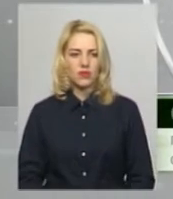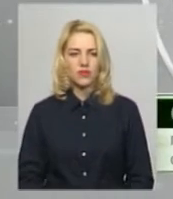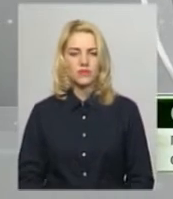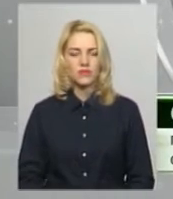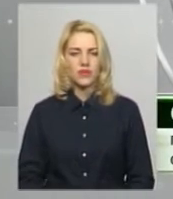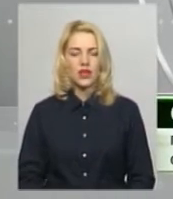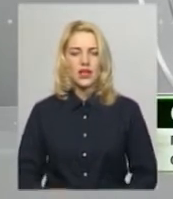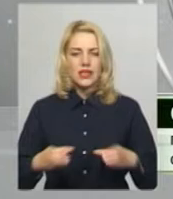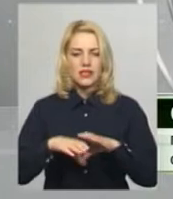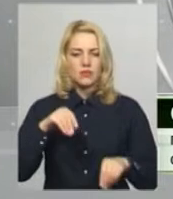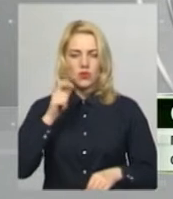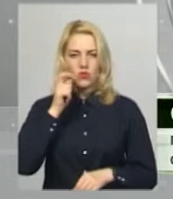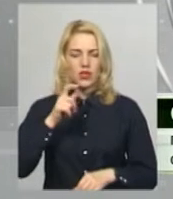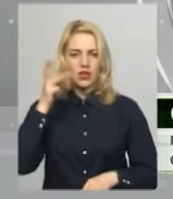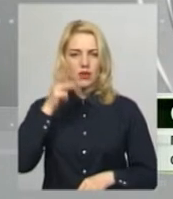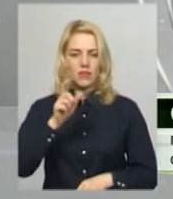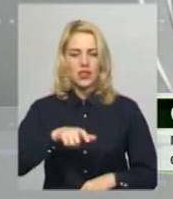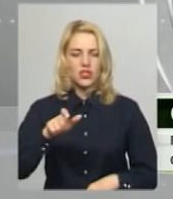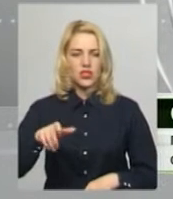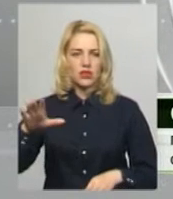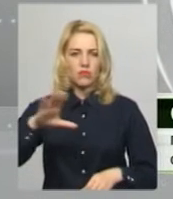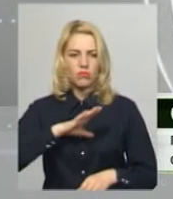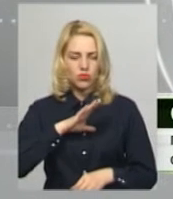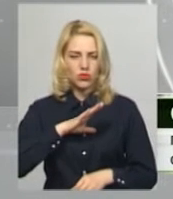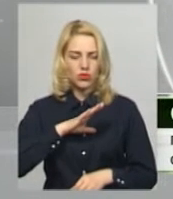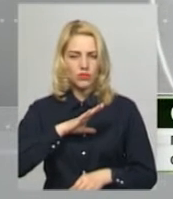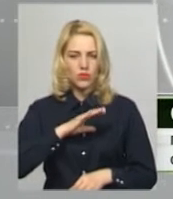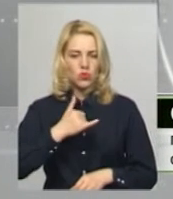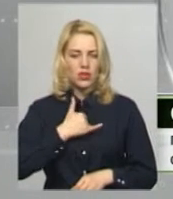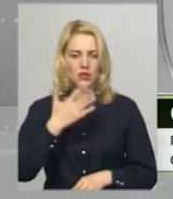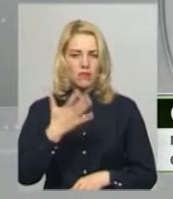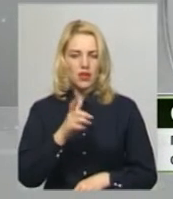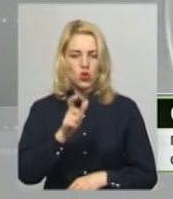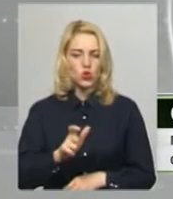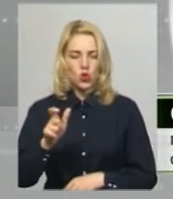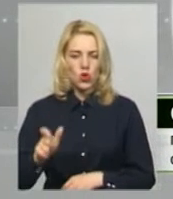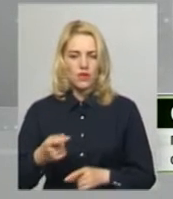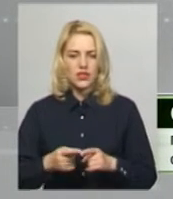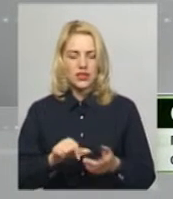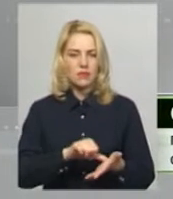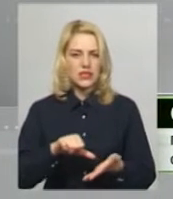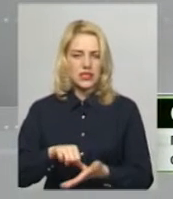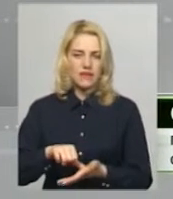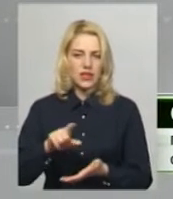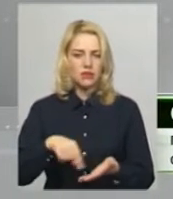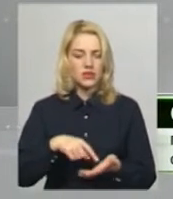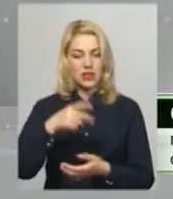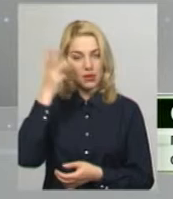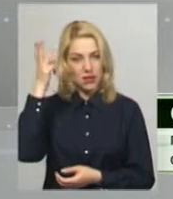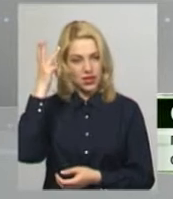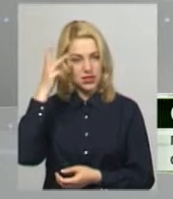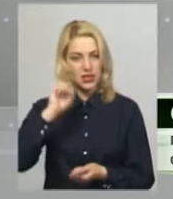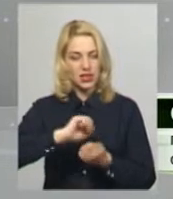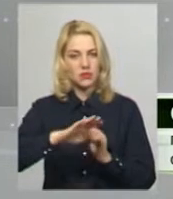складі збірної України хмельничанів було в нас 5 чоловік. Це представники міста Хмельницький